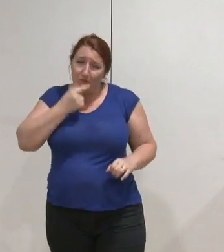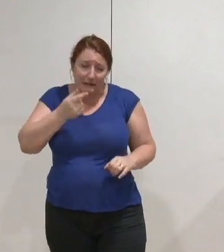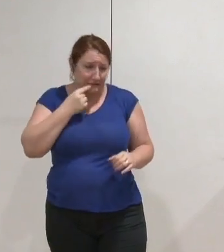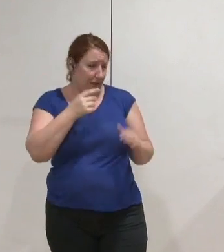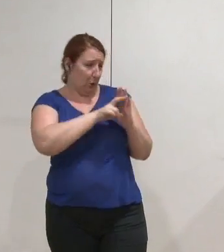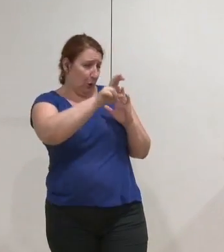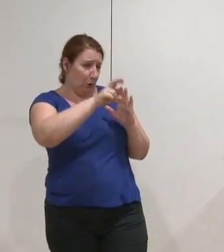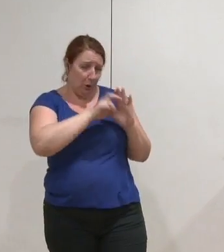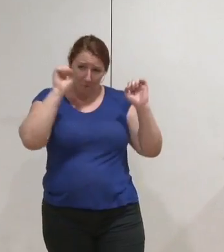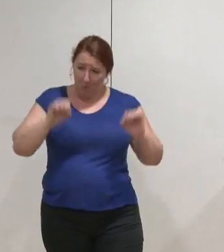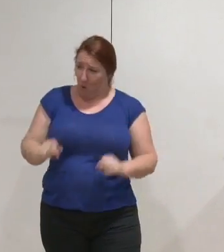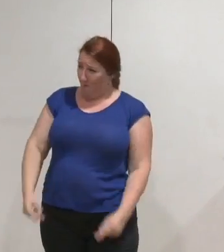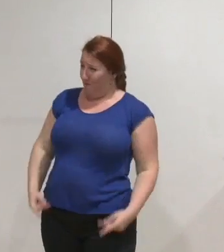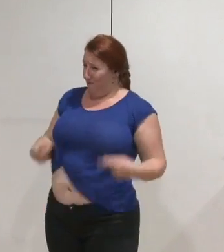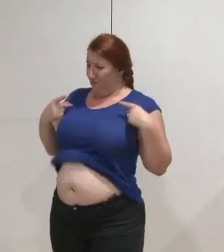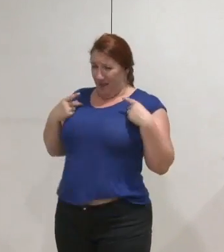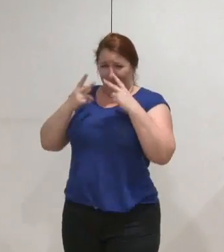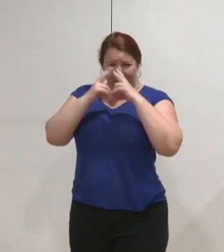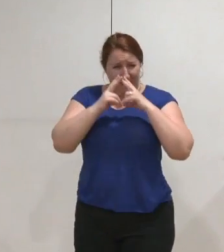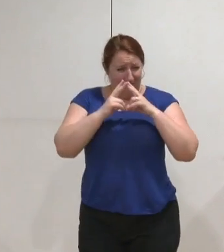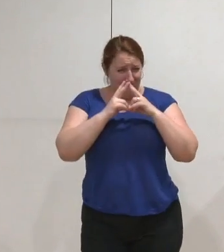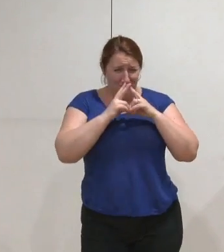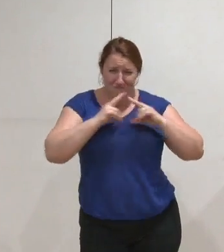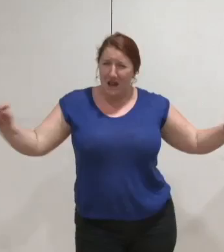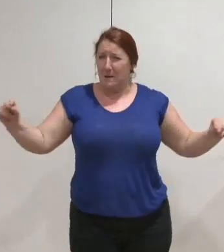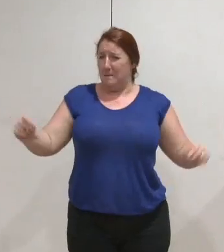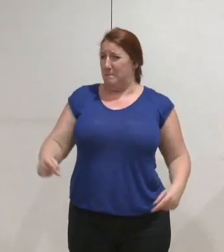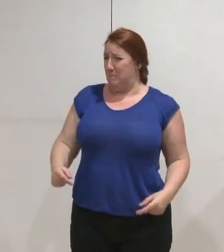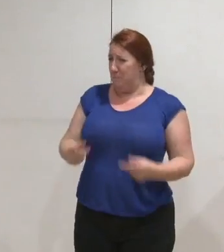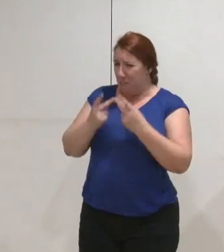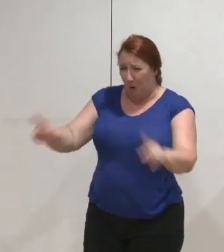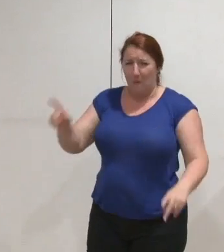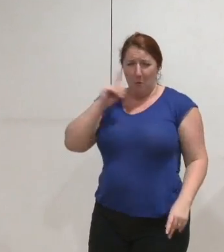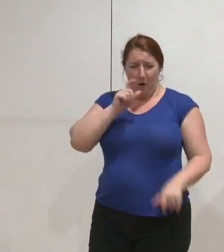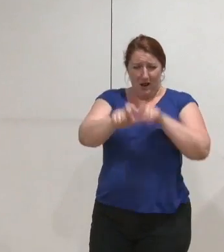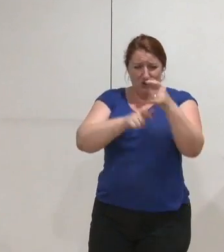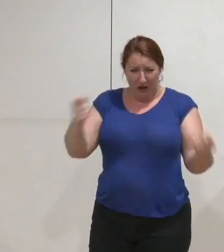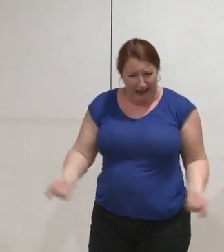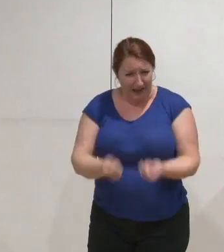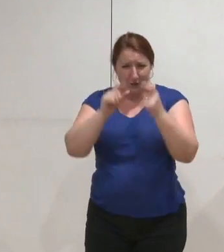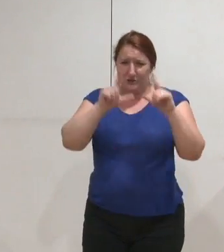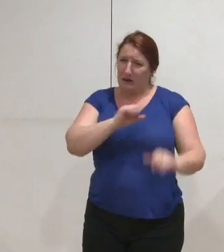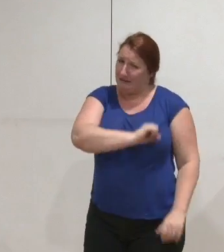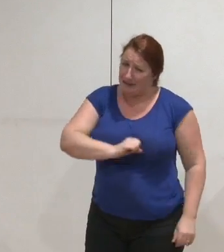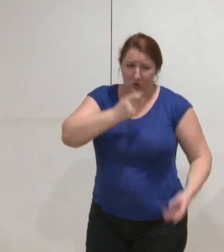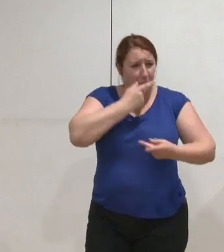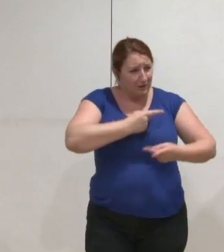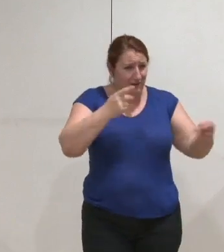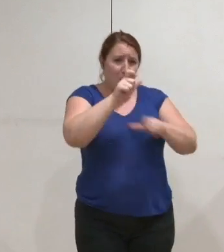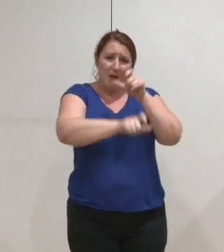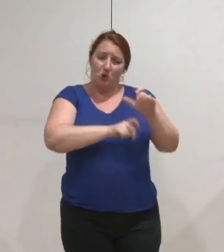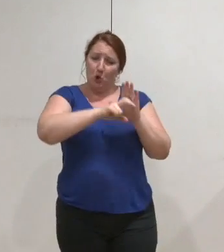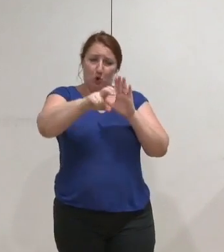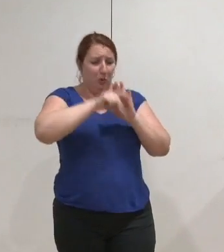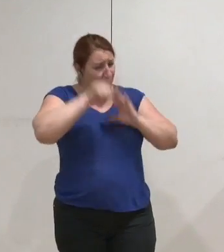V dans des villes très propres parce que les gens sont éduqués je suis désolé de vous le dire il y a un certain nombre de grenoblois auquel il faudrait